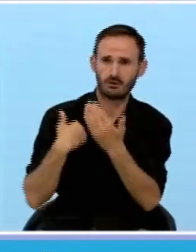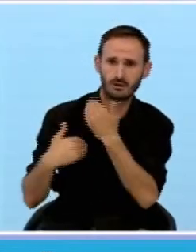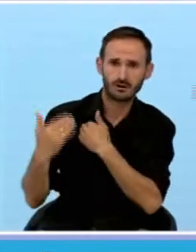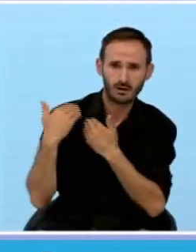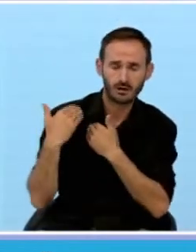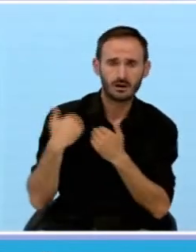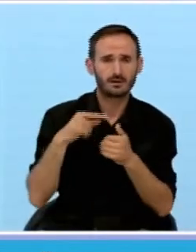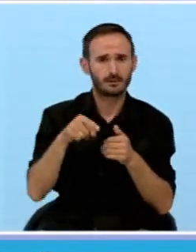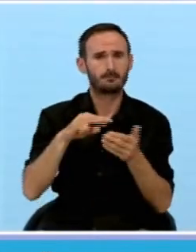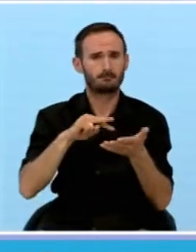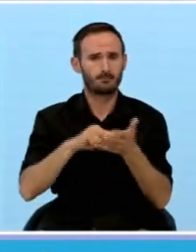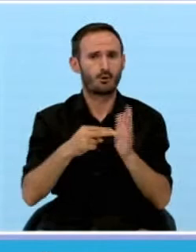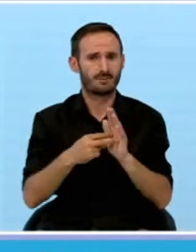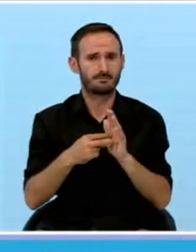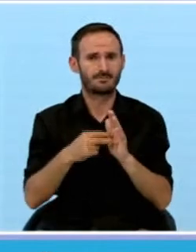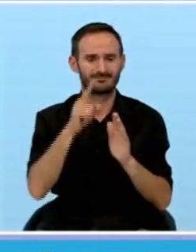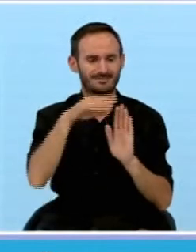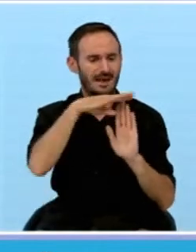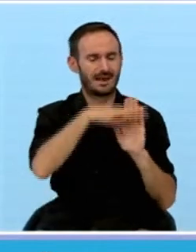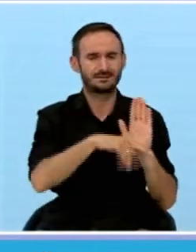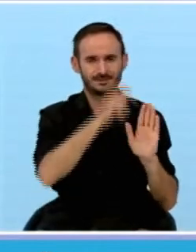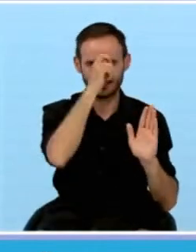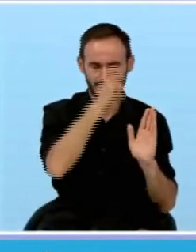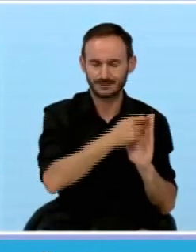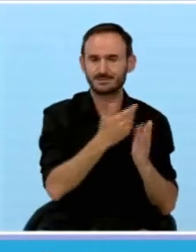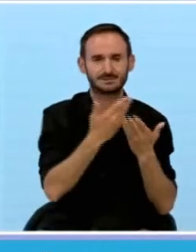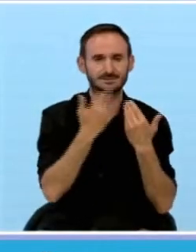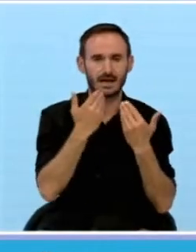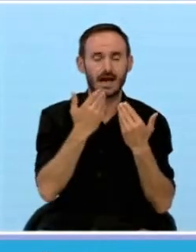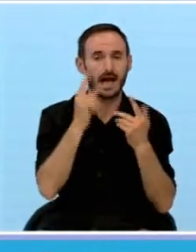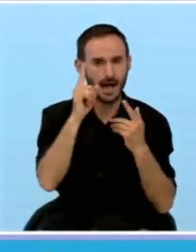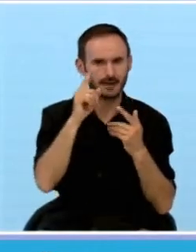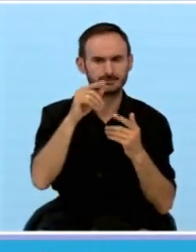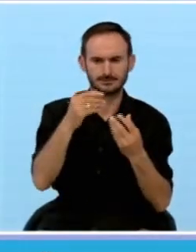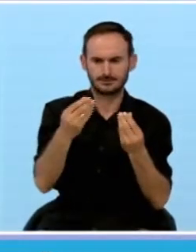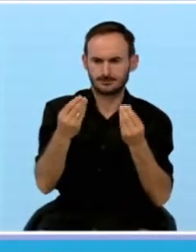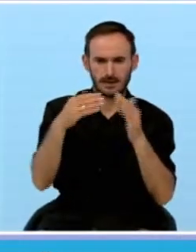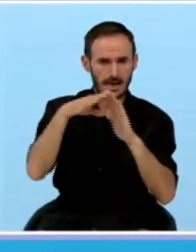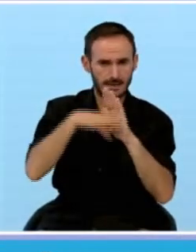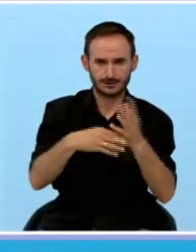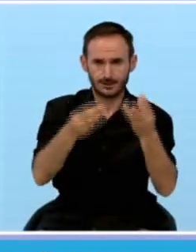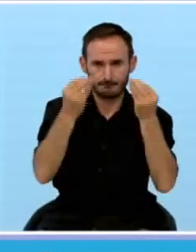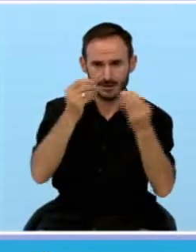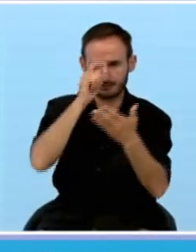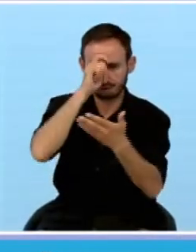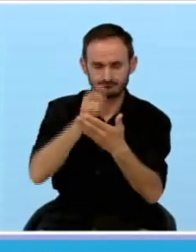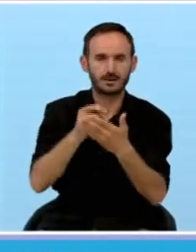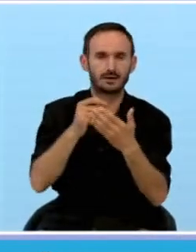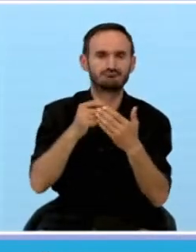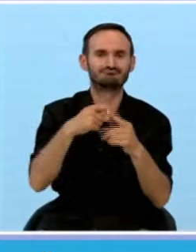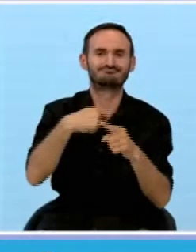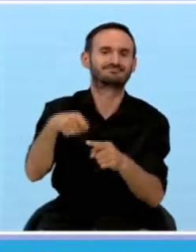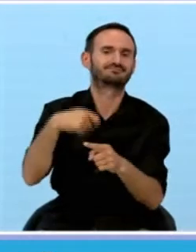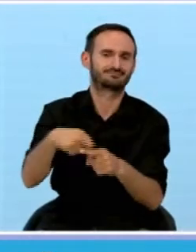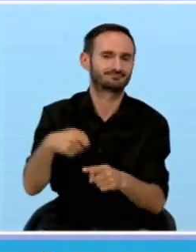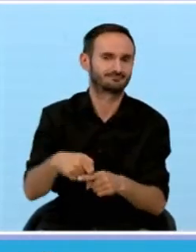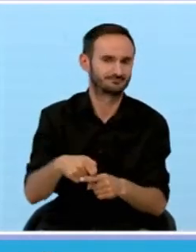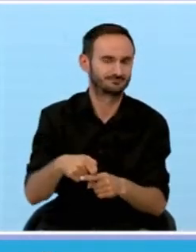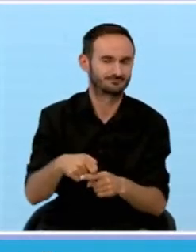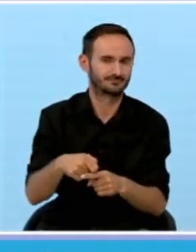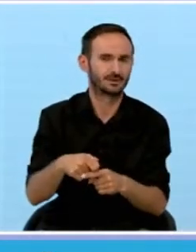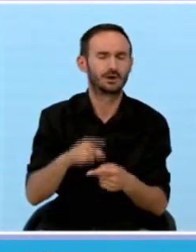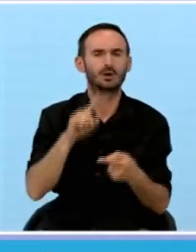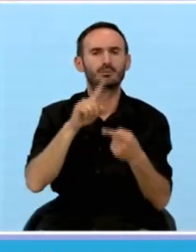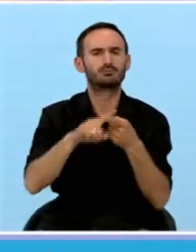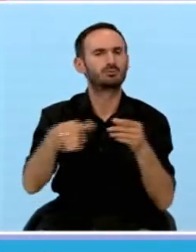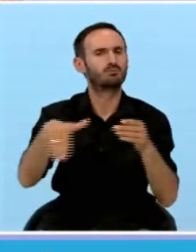herë që zbatimi i ligjit nështë është qelësi i krejt të zgjidhjes së problemeve, sepse edhe çështjet e aftësimit, riaftësimit,